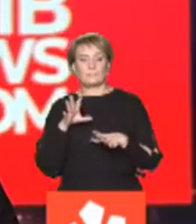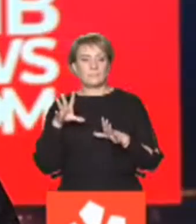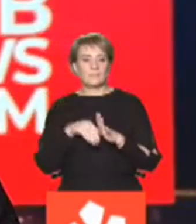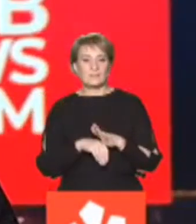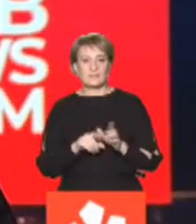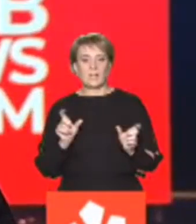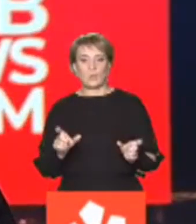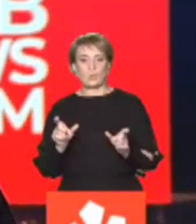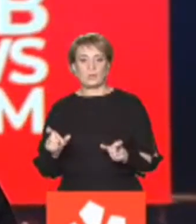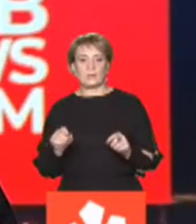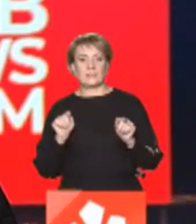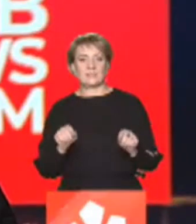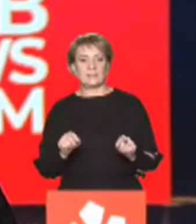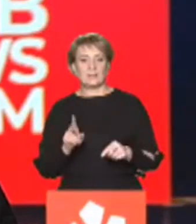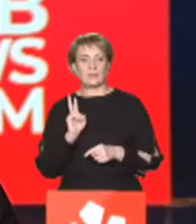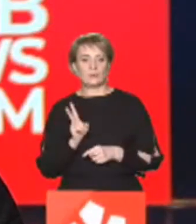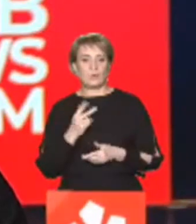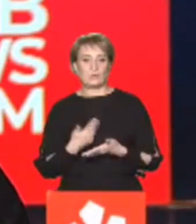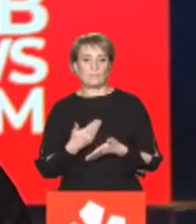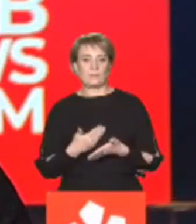основному ті, які, наприклад,